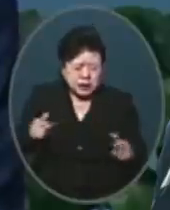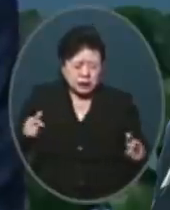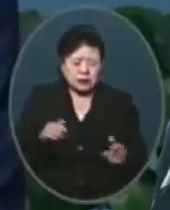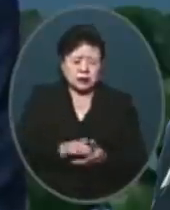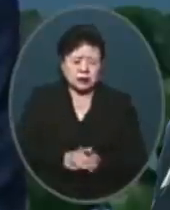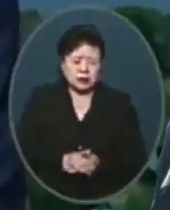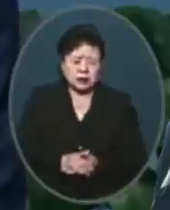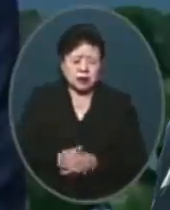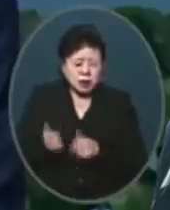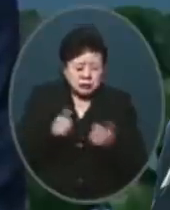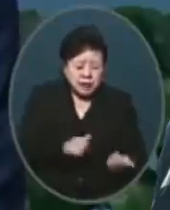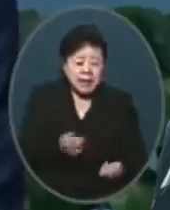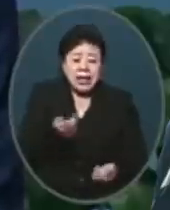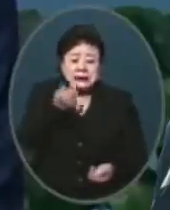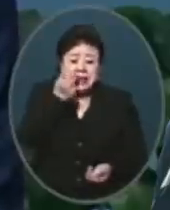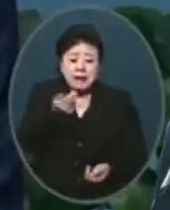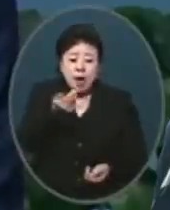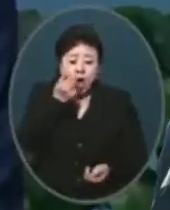사망이나 생명이나